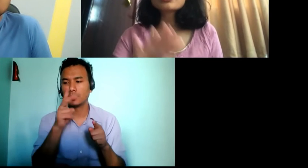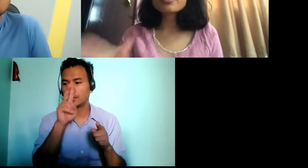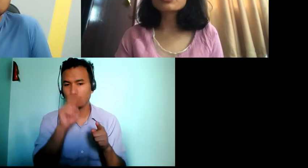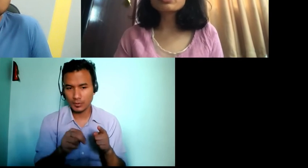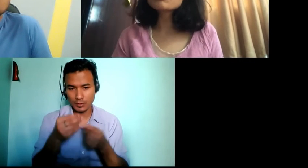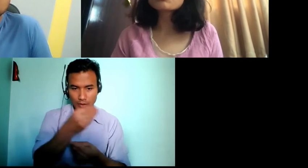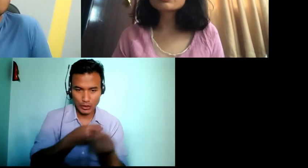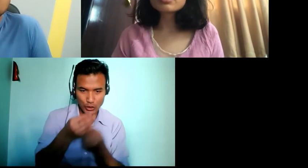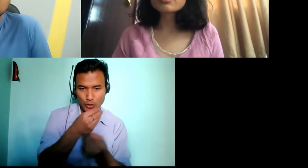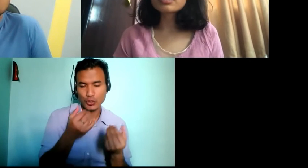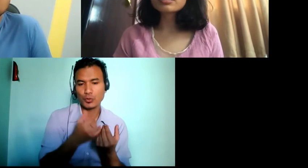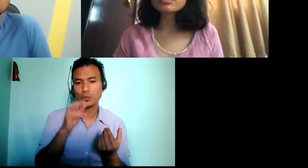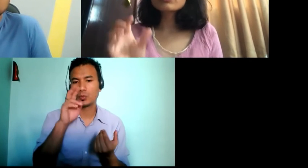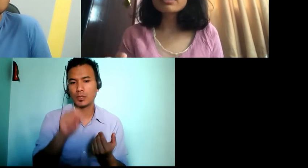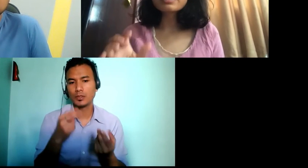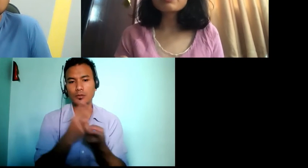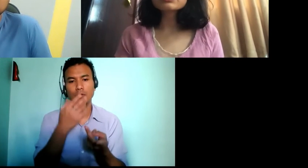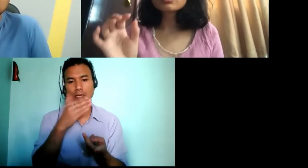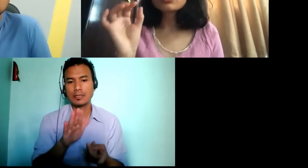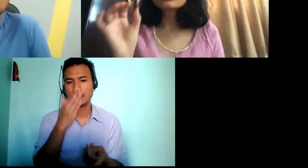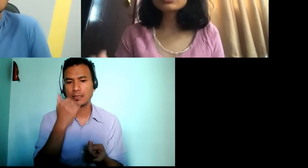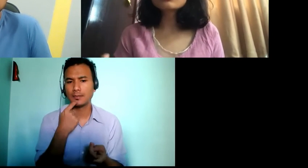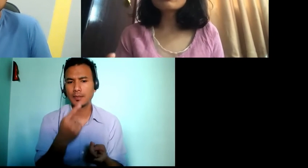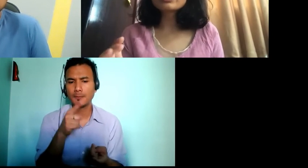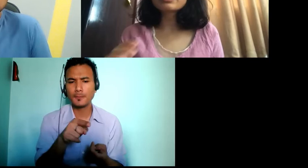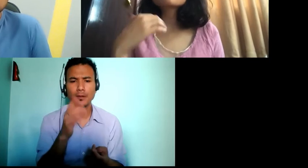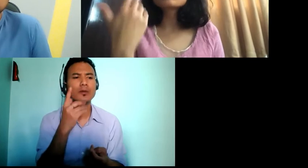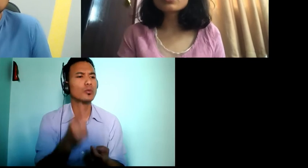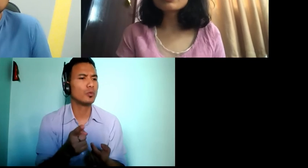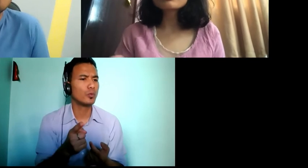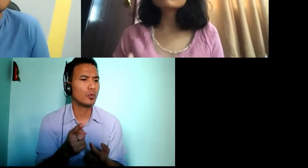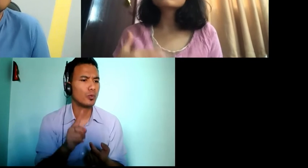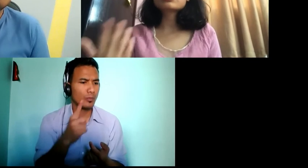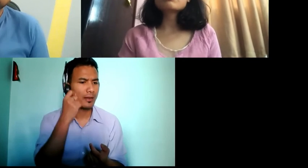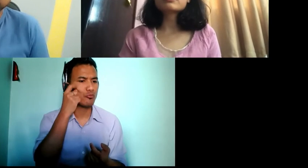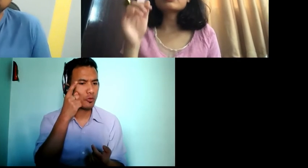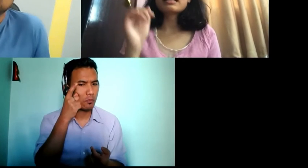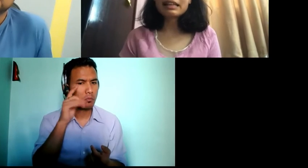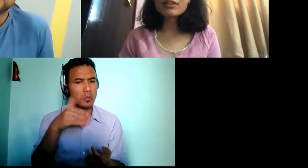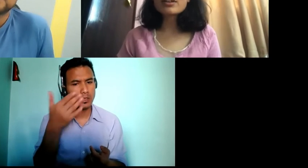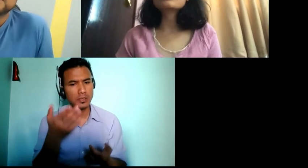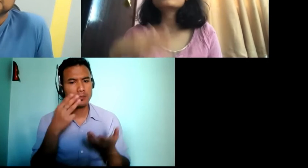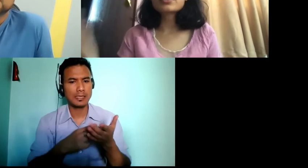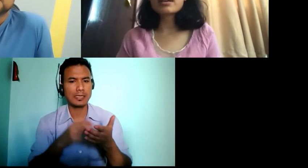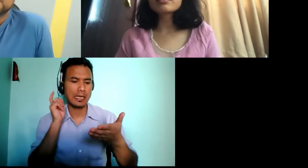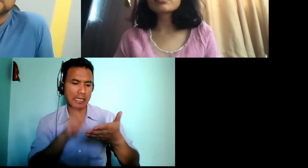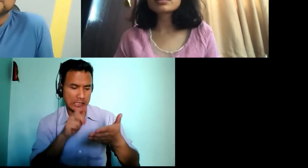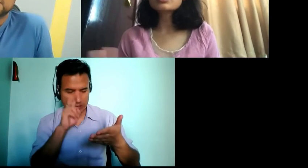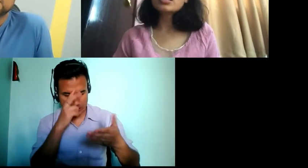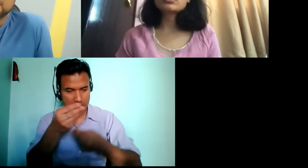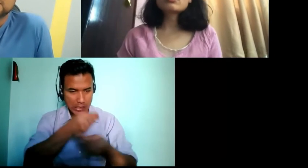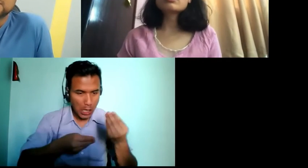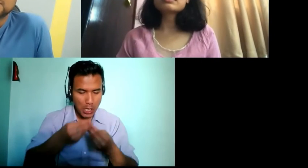चाहिँ सेयरहरू पनि गर्नुपर्छ जस्तो लाग्छ कि, कुनै एउटा स्क्याममा छ भने यो के हो पहिला बुझौँ होइन, अनि त्यसपछि मात्रै त्यसलाई क्लिक गर्ने हो कि सेयर गर्ने